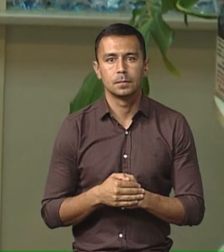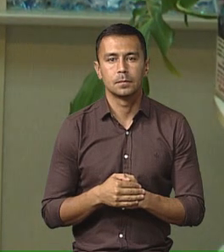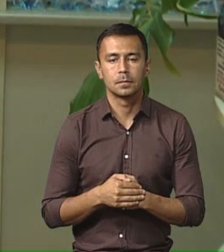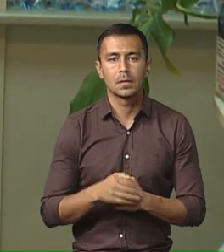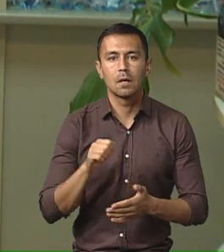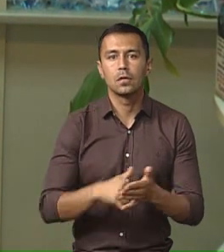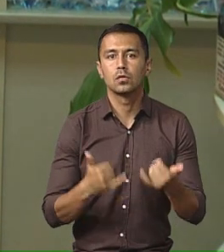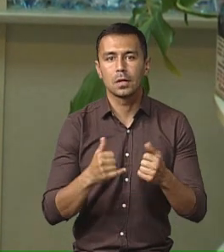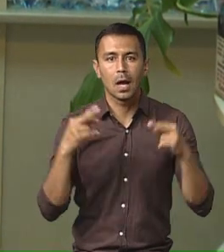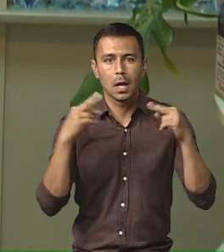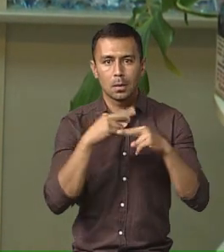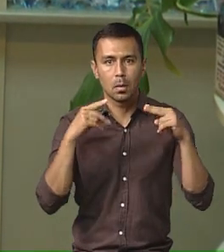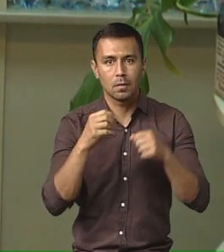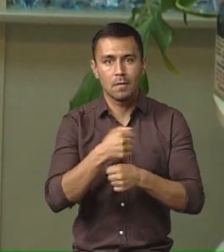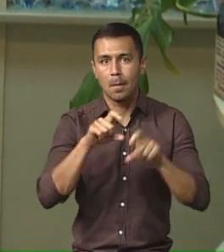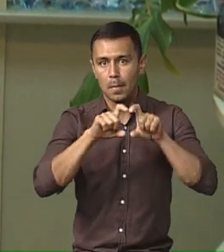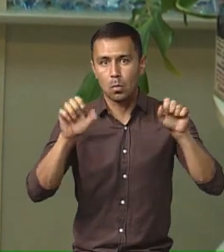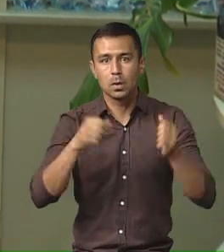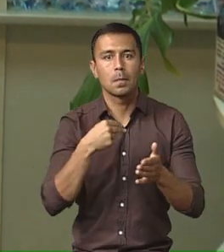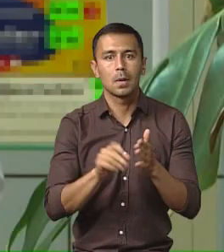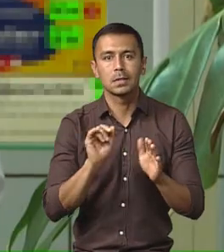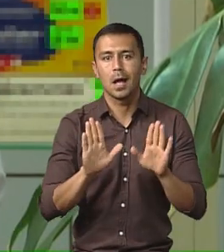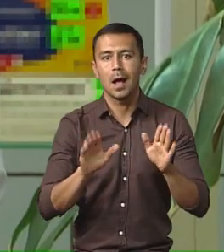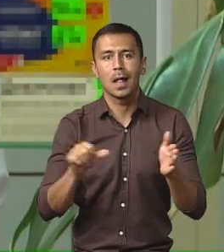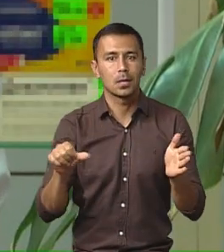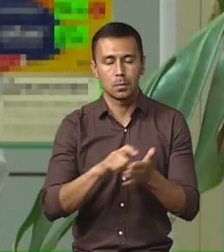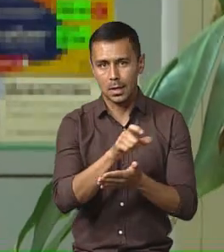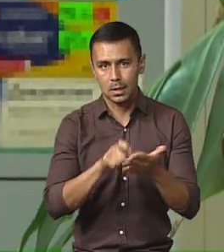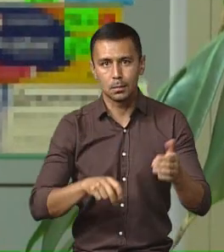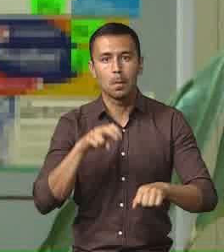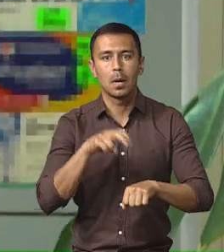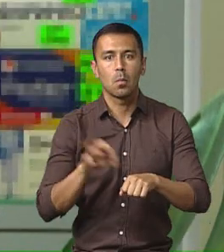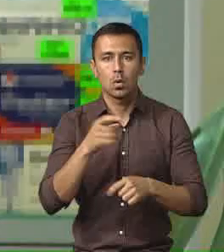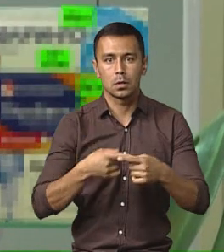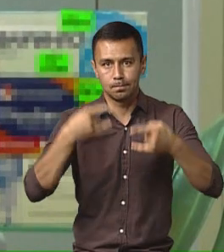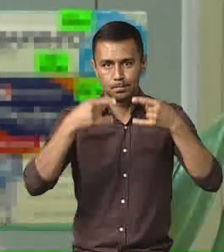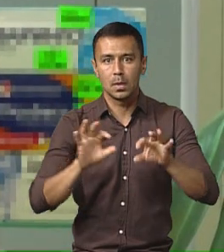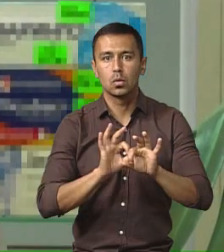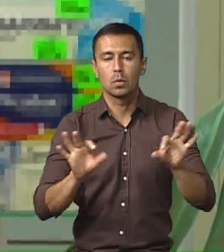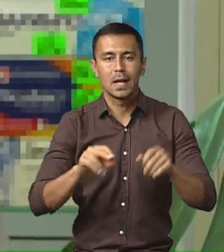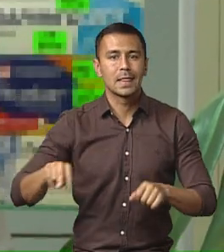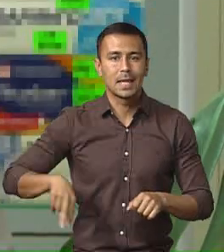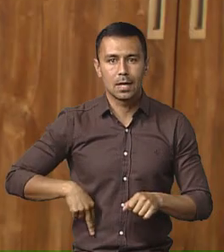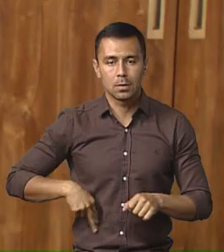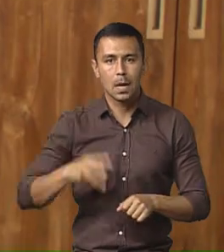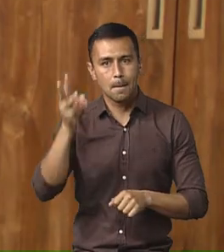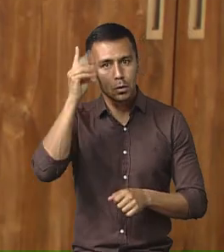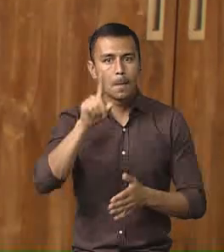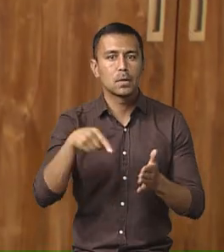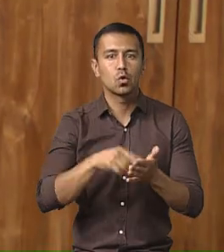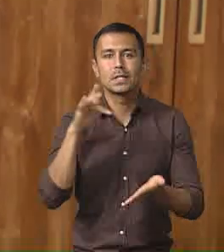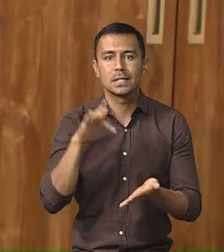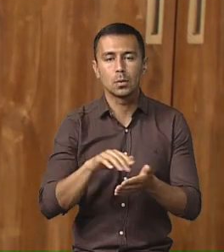Від сьогодні антибіотики у аптеках можна придбати лише за електронним рецептом лікаря. Про це Суспільному розповіла директорка Хмельницького міського